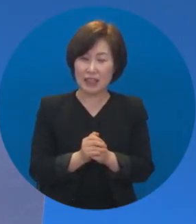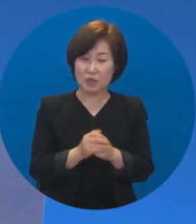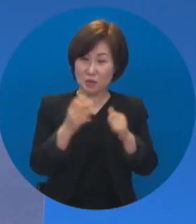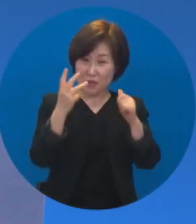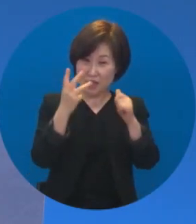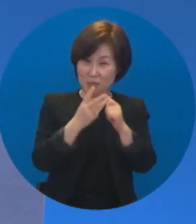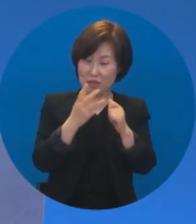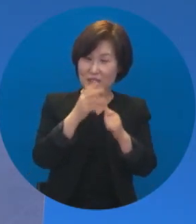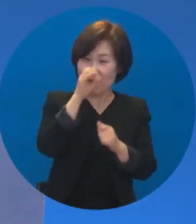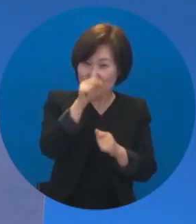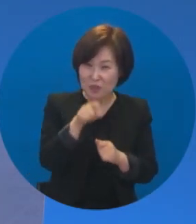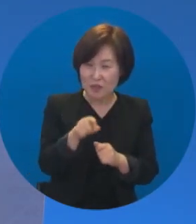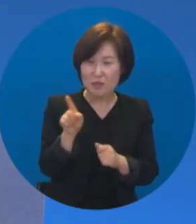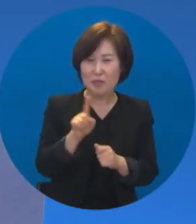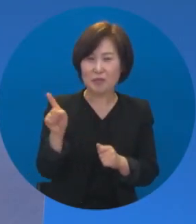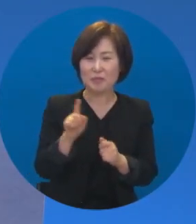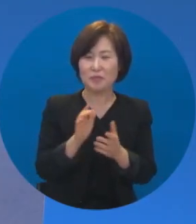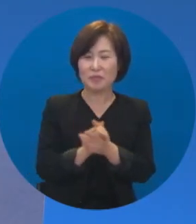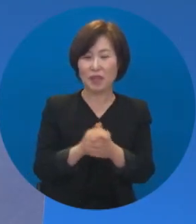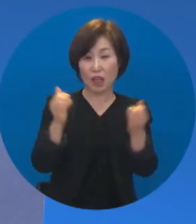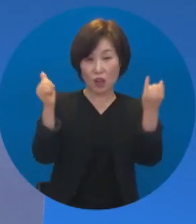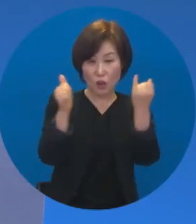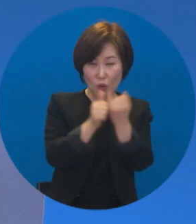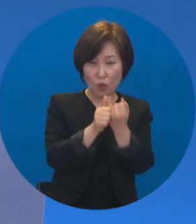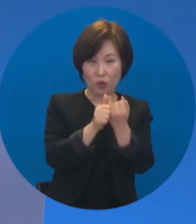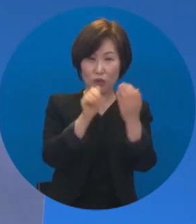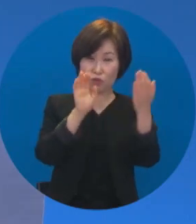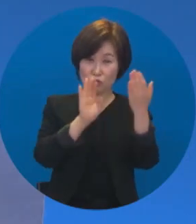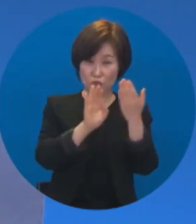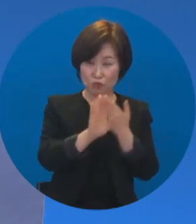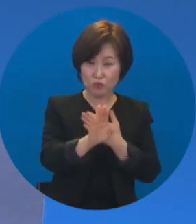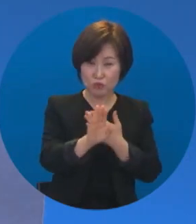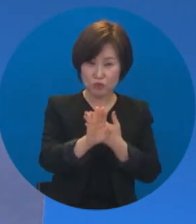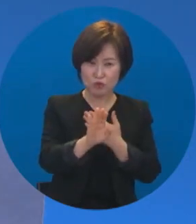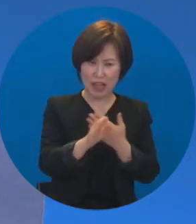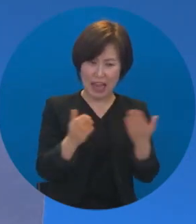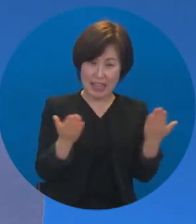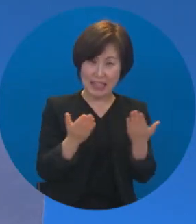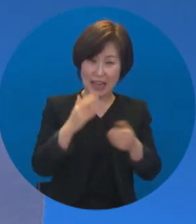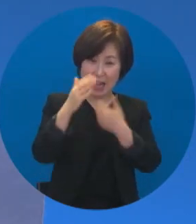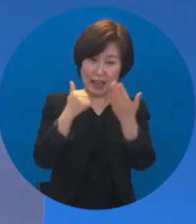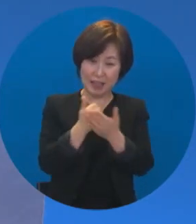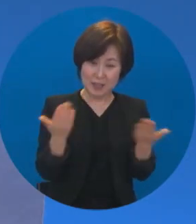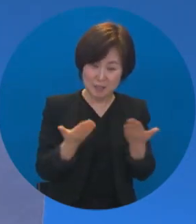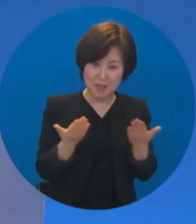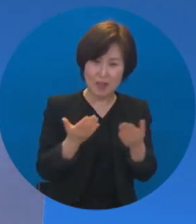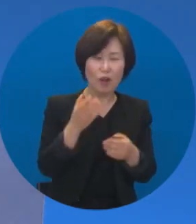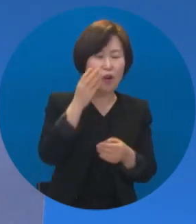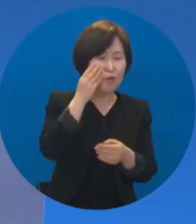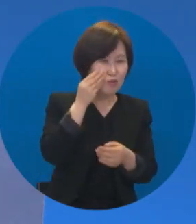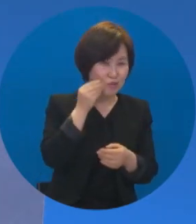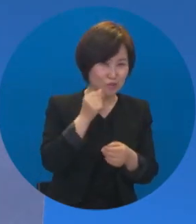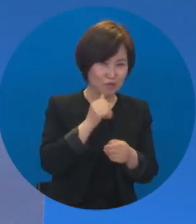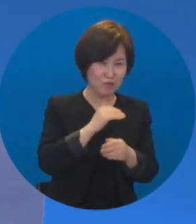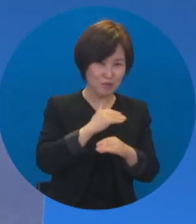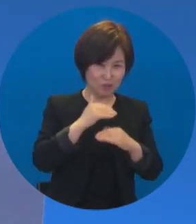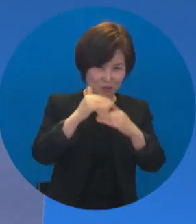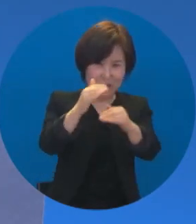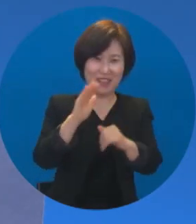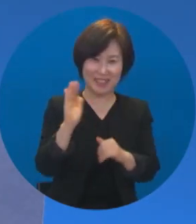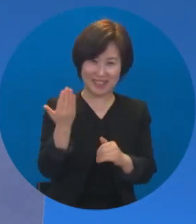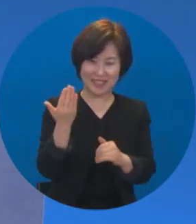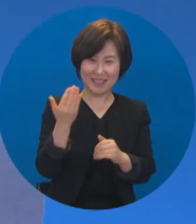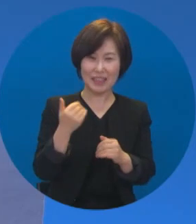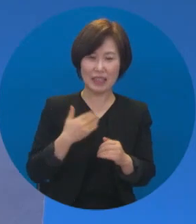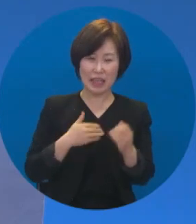또 안정감은 무엇이었냐면, 결혼한 이후에 사역이 잘 풀렸어요. 제가 아이를 뱃속에